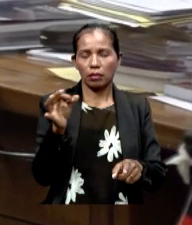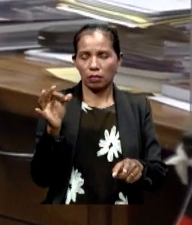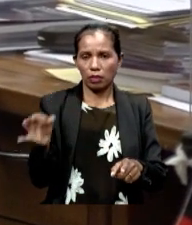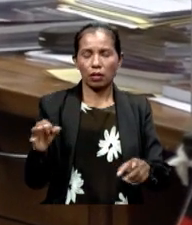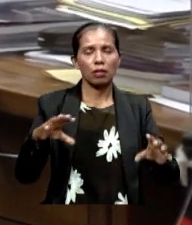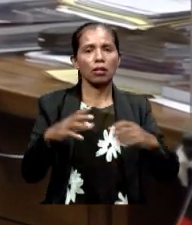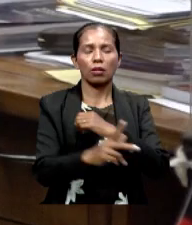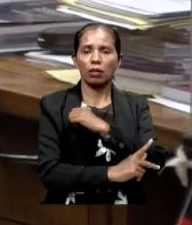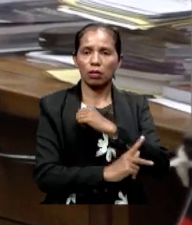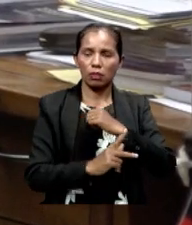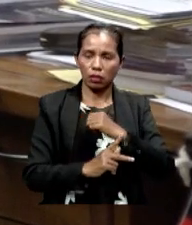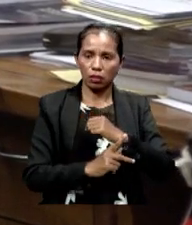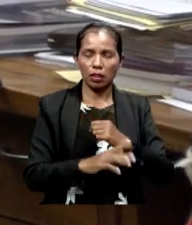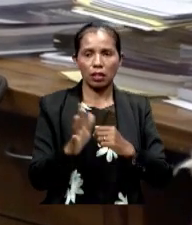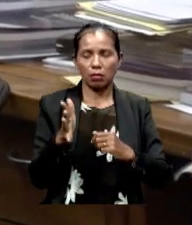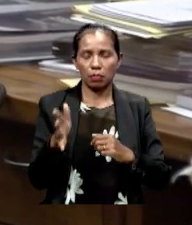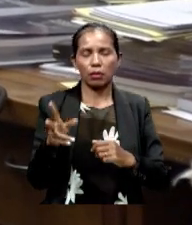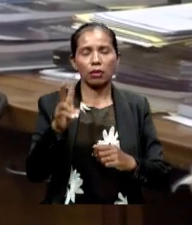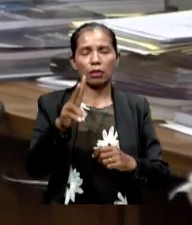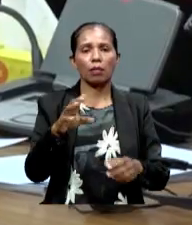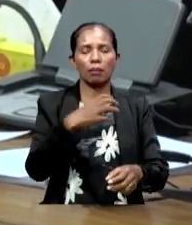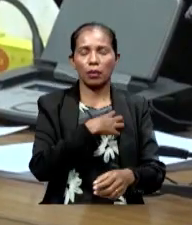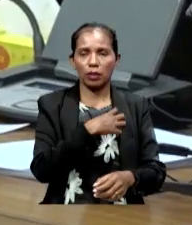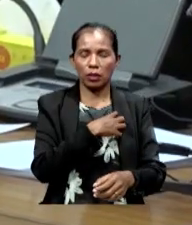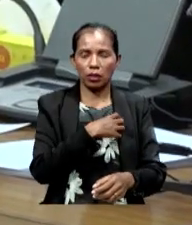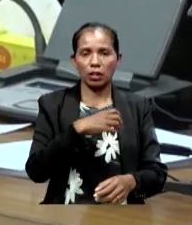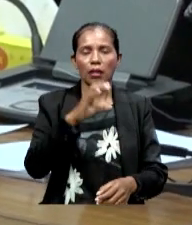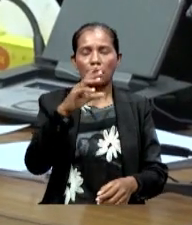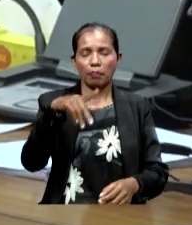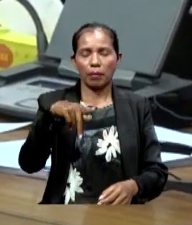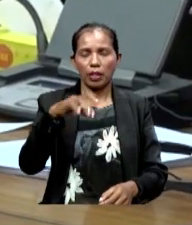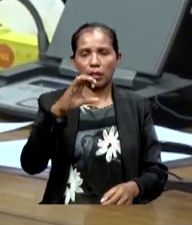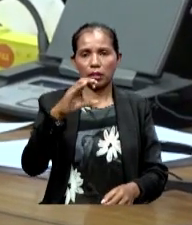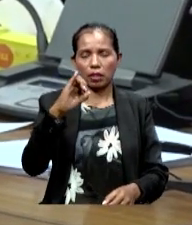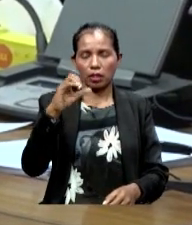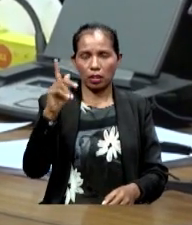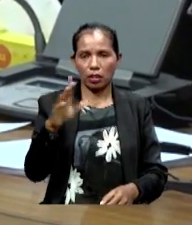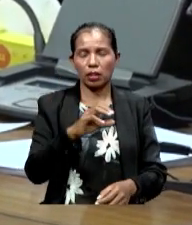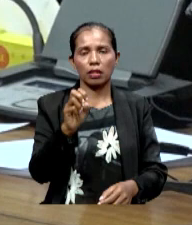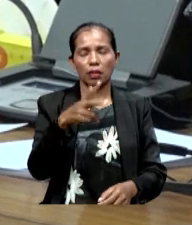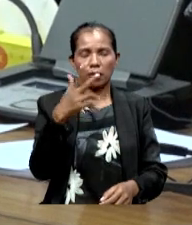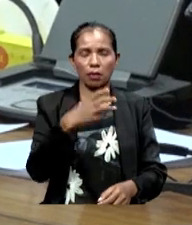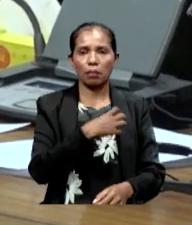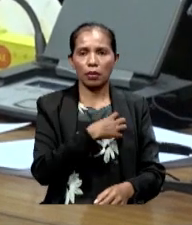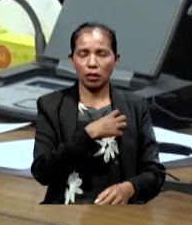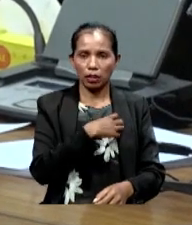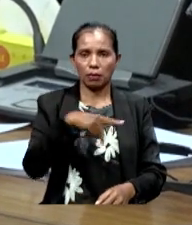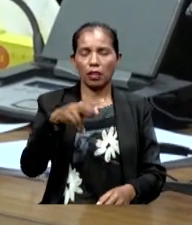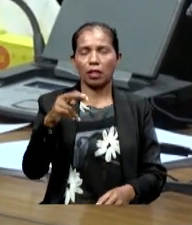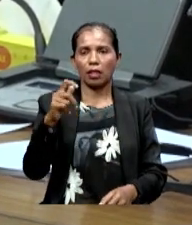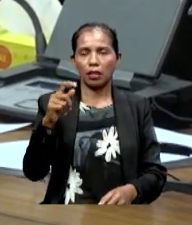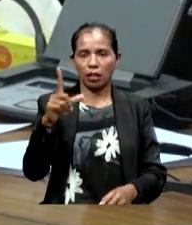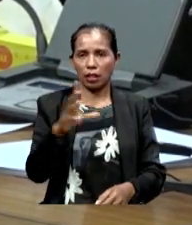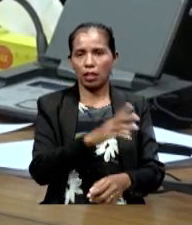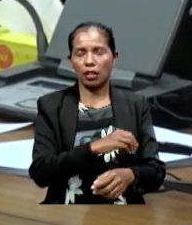anti korupsaun, limanu resin rua ba polisia sientifika no investigasaun kriminal, sanu resin tolu ba PNTL, kabas servisu investigasi